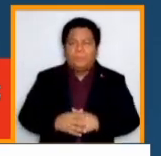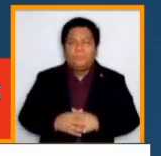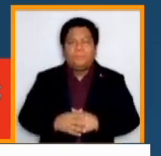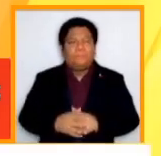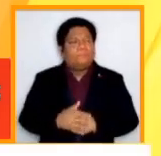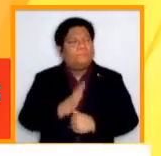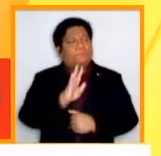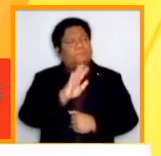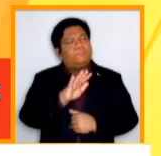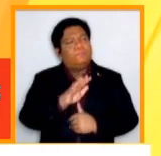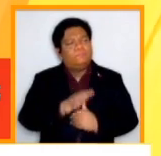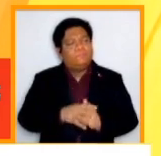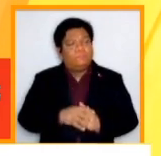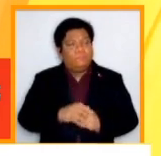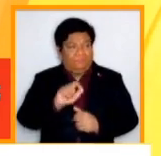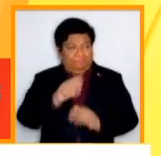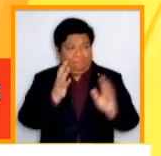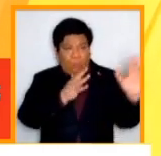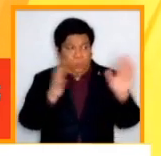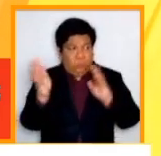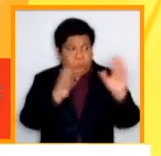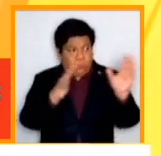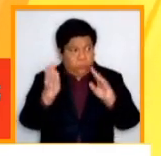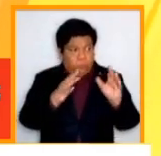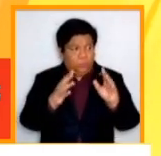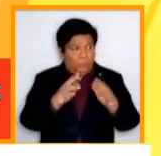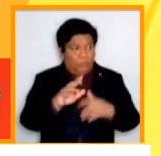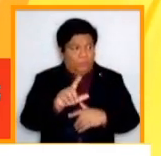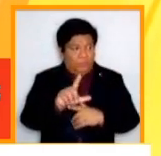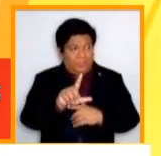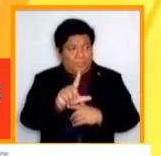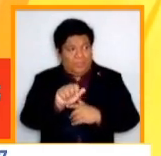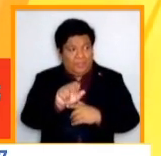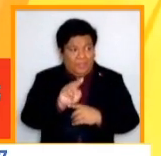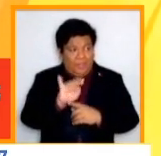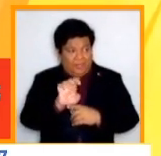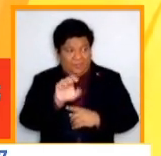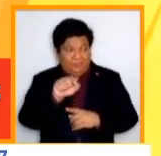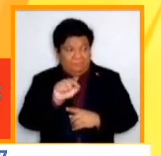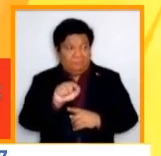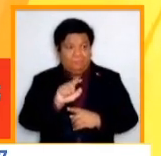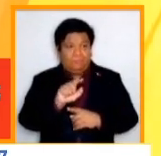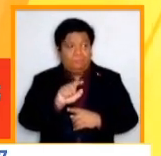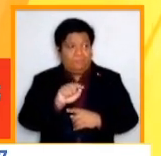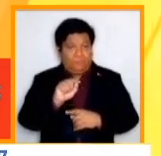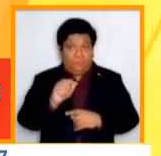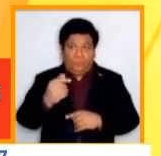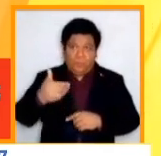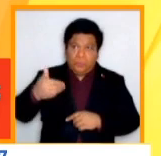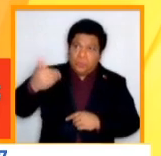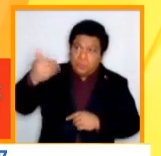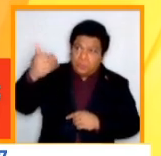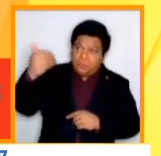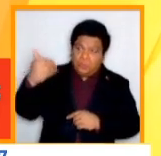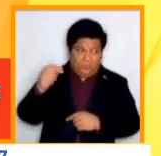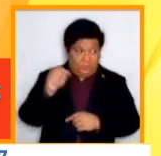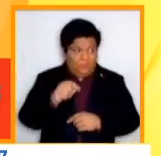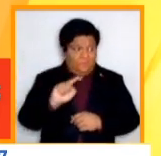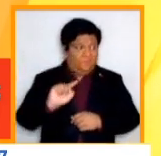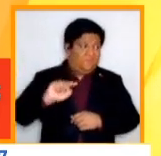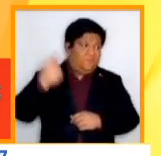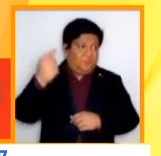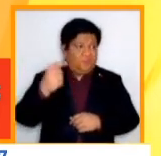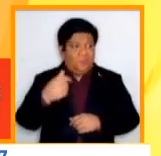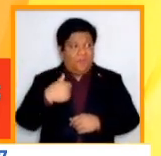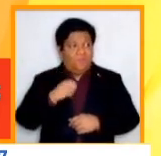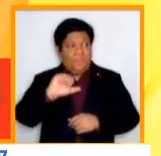ba sa kasaysayan ng pagbantay niyo sa bagyo? Siya lang ang 10 beses na naglandfall? Well, Igan, may mga